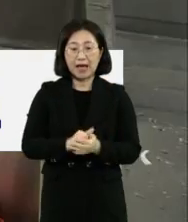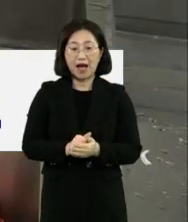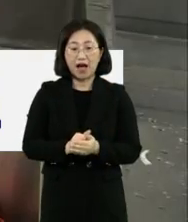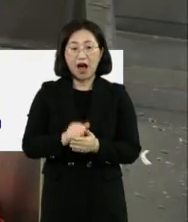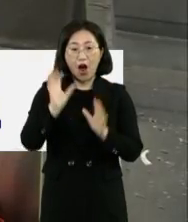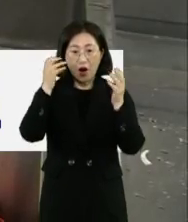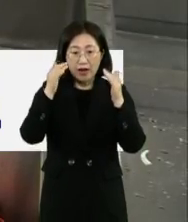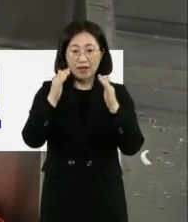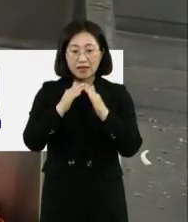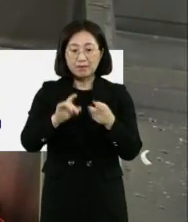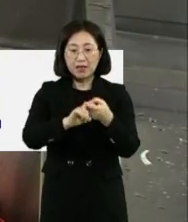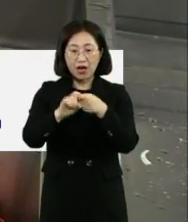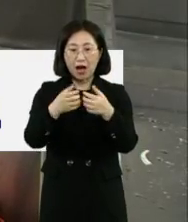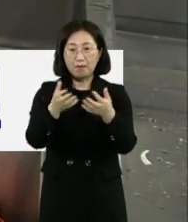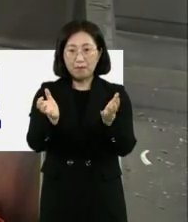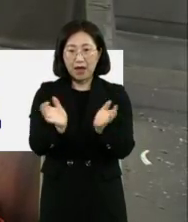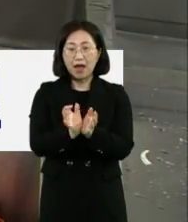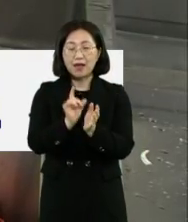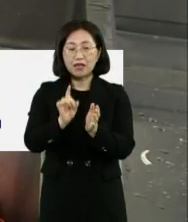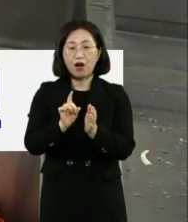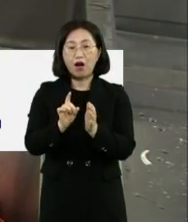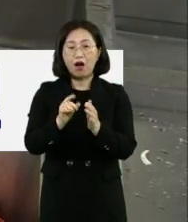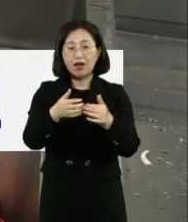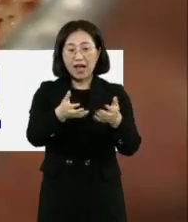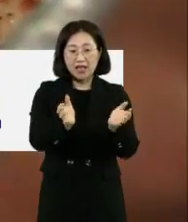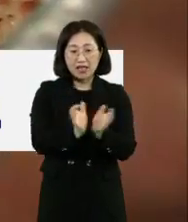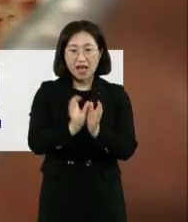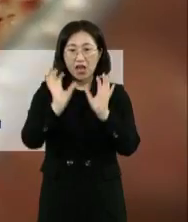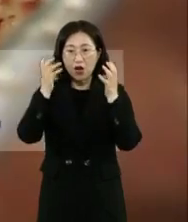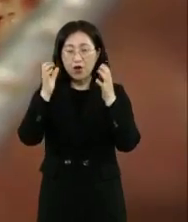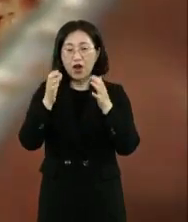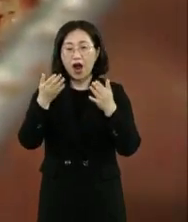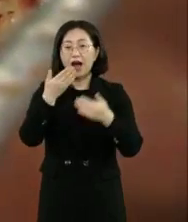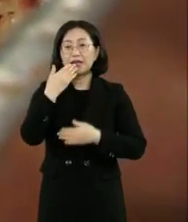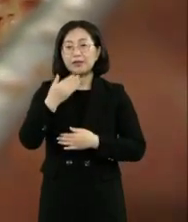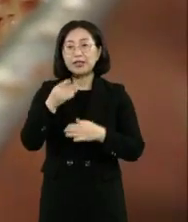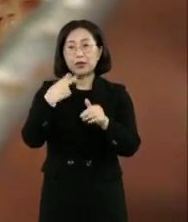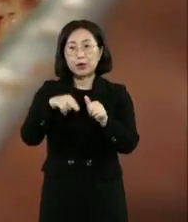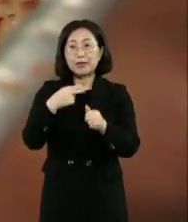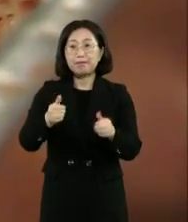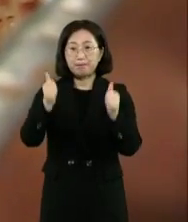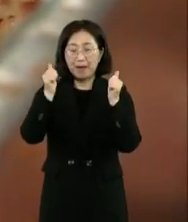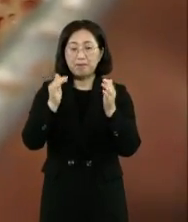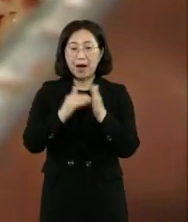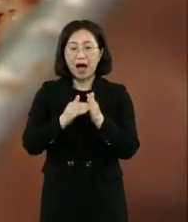대전 어린이집 연합회 등으로부터 단체와 영유아 급식 교육을 이수하고